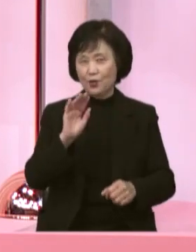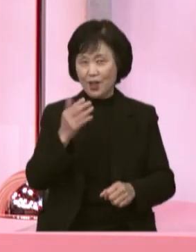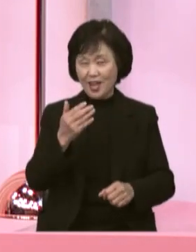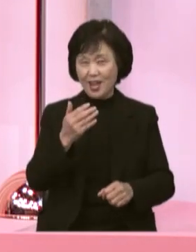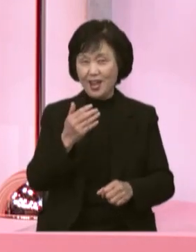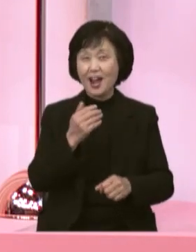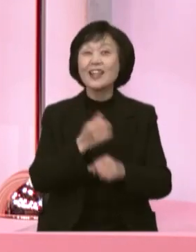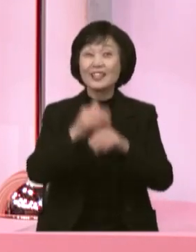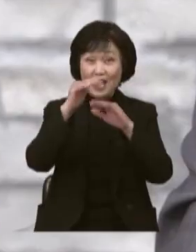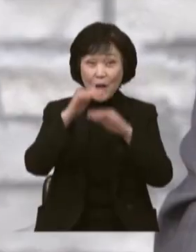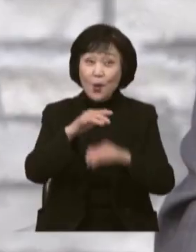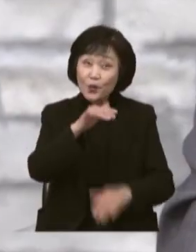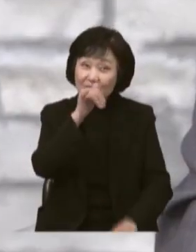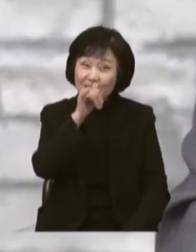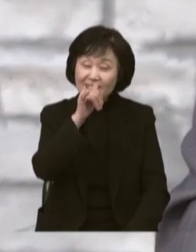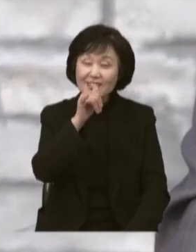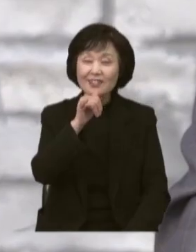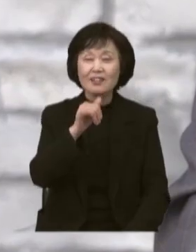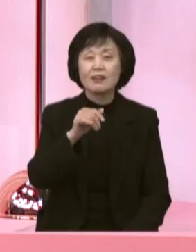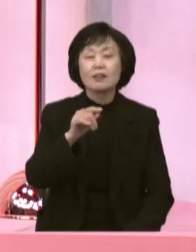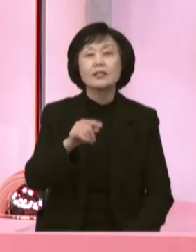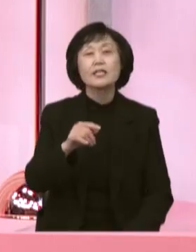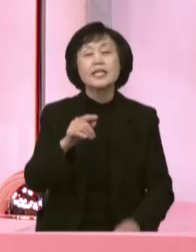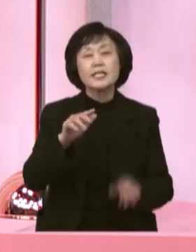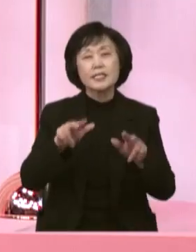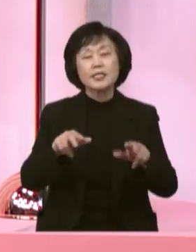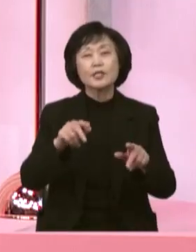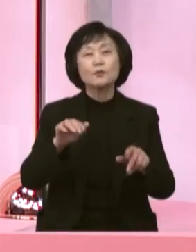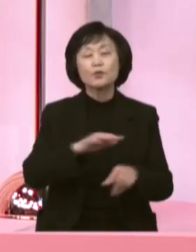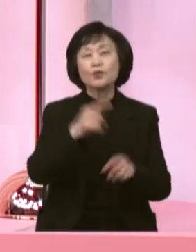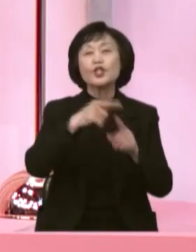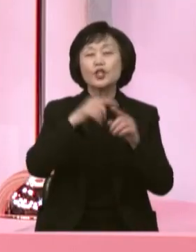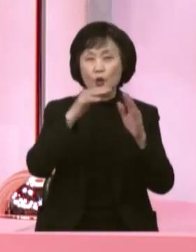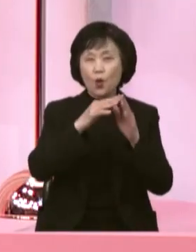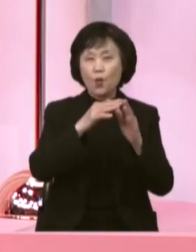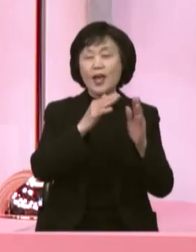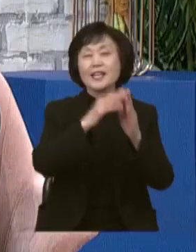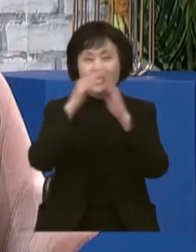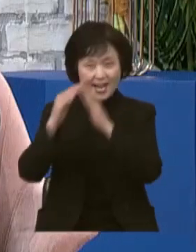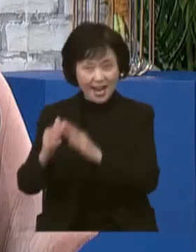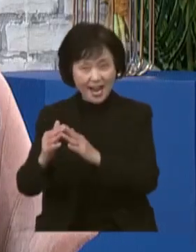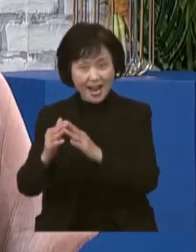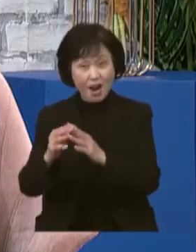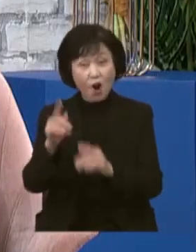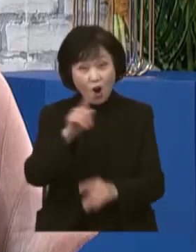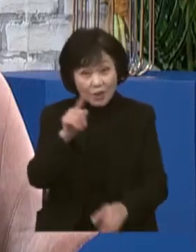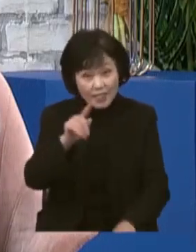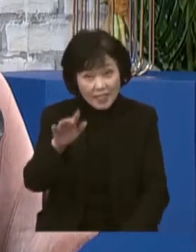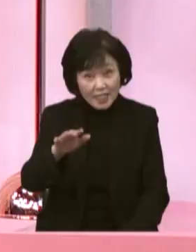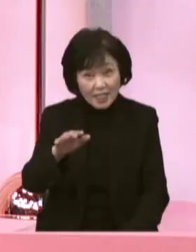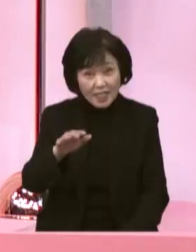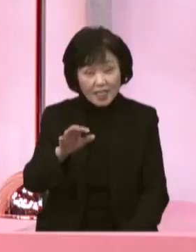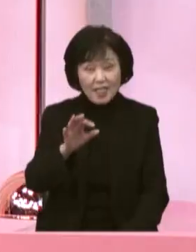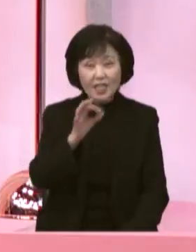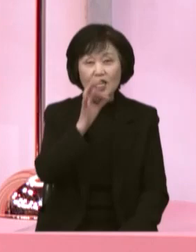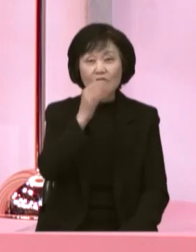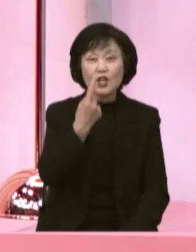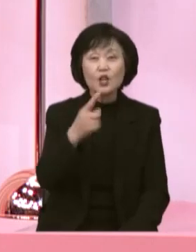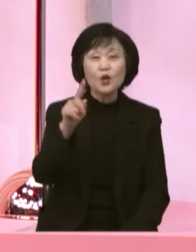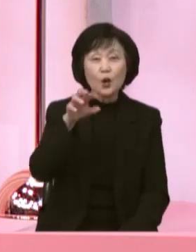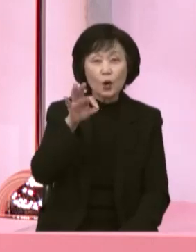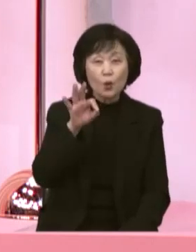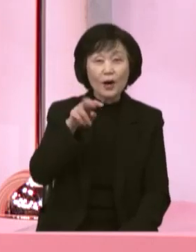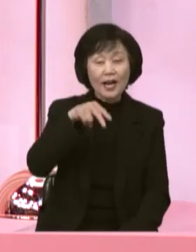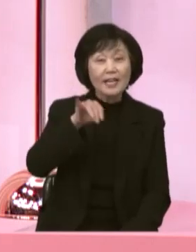해야 돼요. 이런 건 꼭 해야 된단 말이에요. 근데 지금 우리 교회가 이사 갔어요. 어디죠 교회가? 지금 저 왕십리로